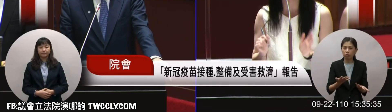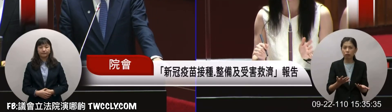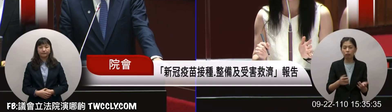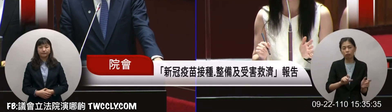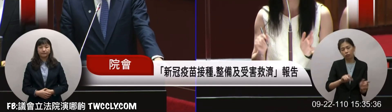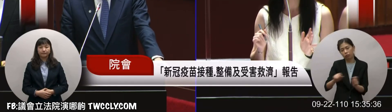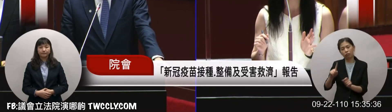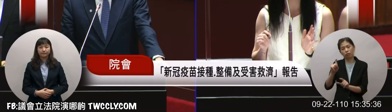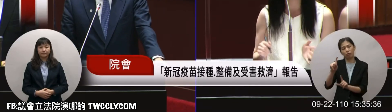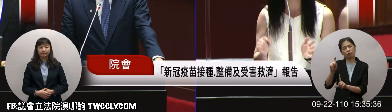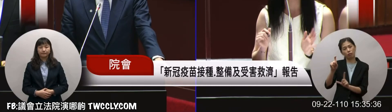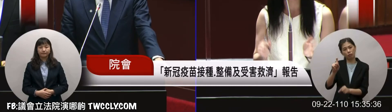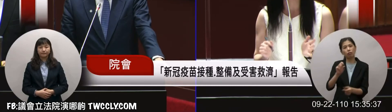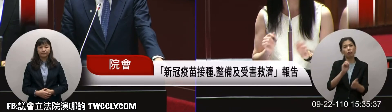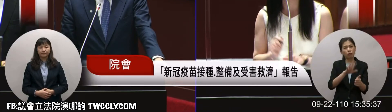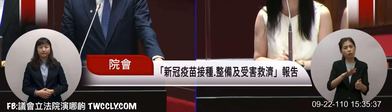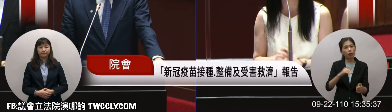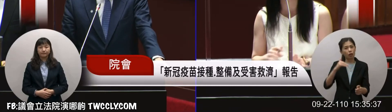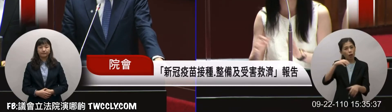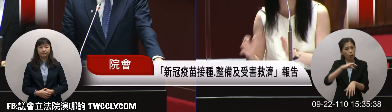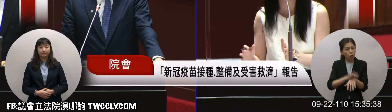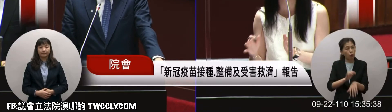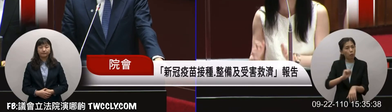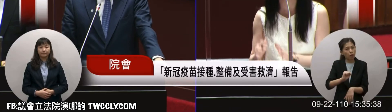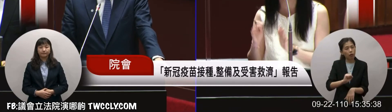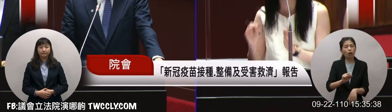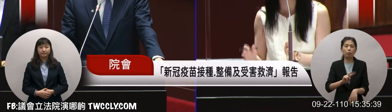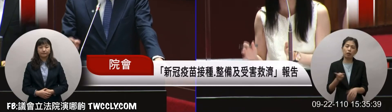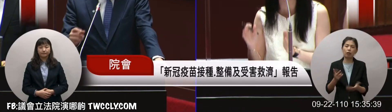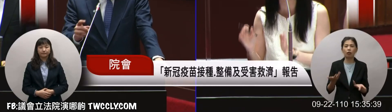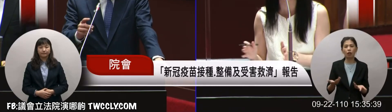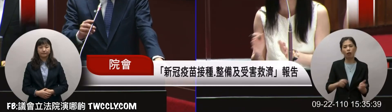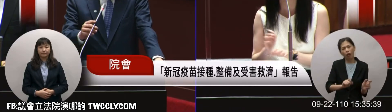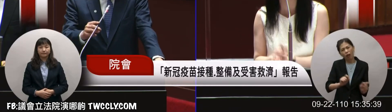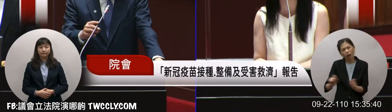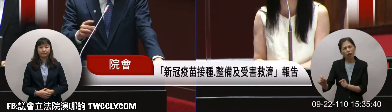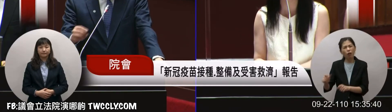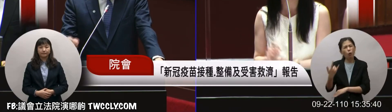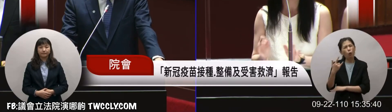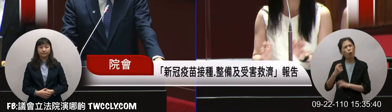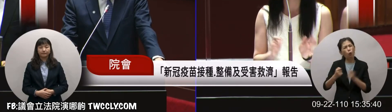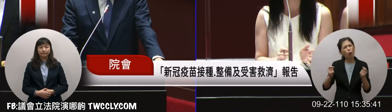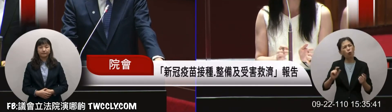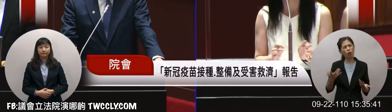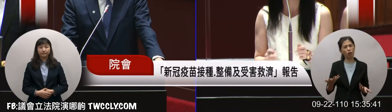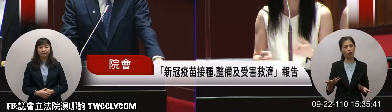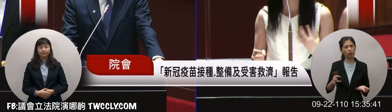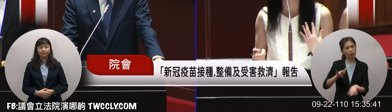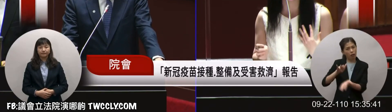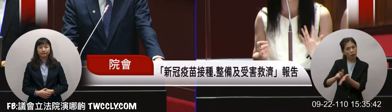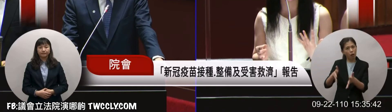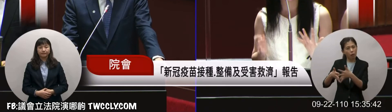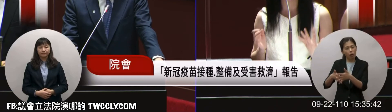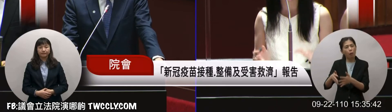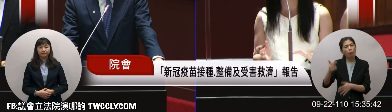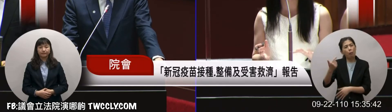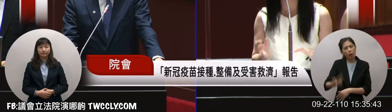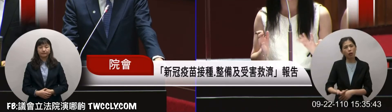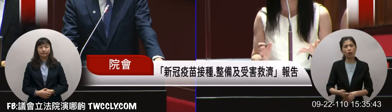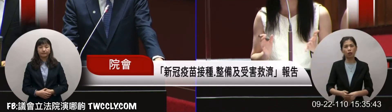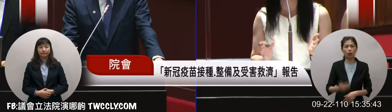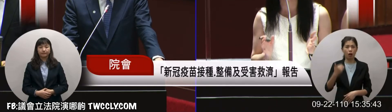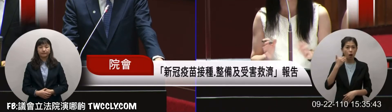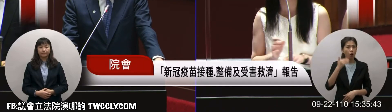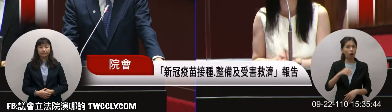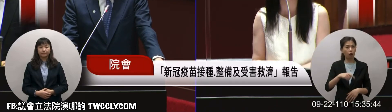才告诉国人说，啊，高端如果不能入境，那我们现在开始，那等于还要再拖一个月，甚至2个月才能到美国。那对于现在打高